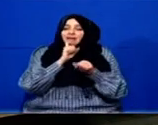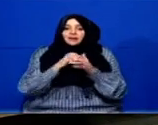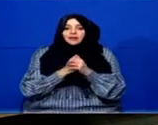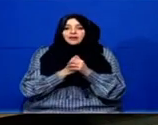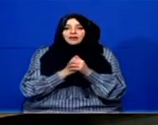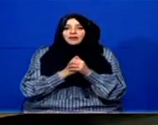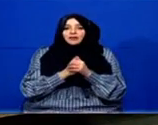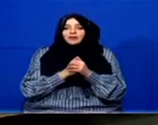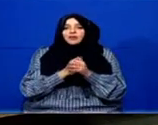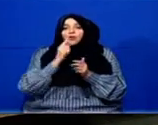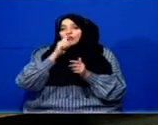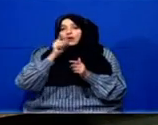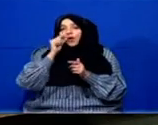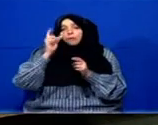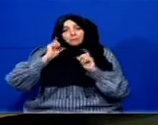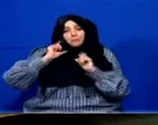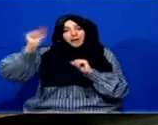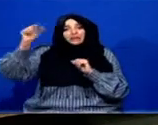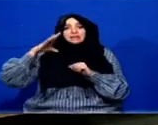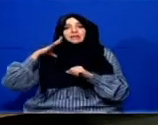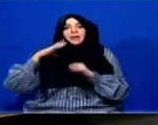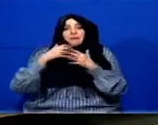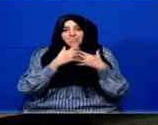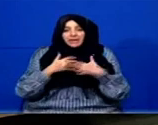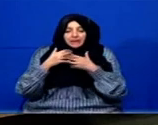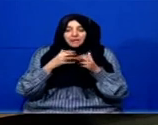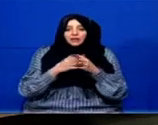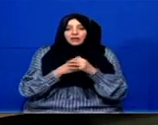ولا راح لامريكا حيثما يعني